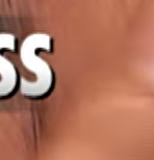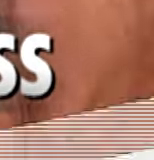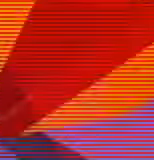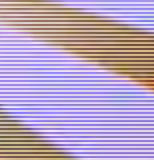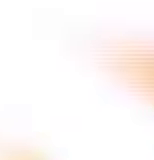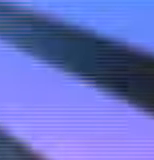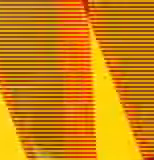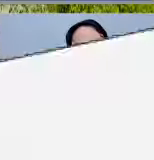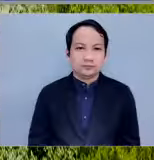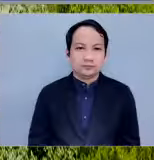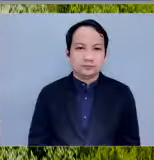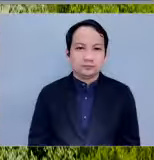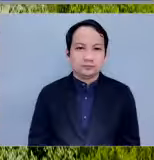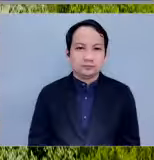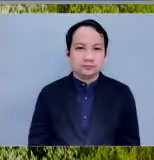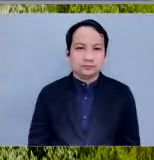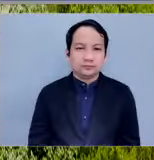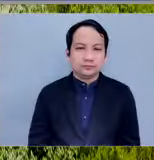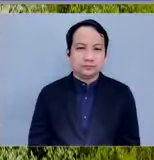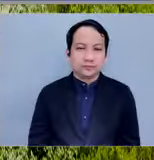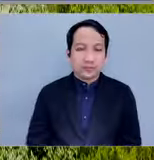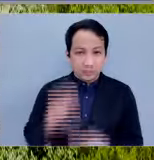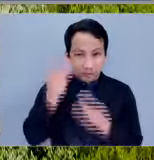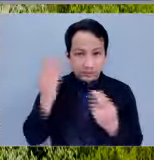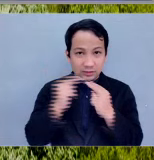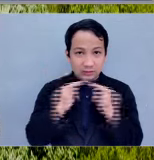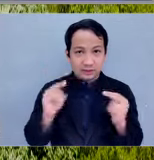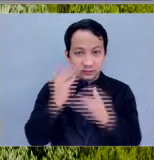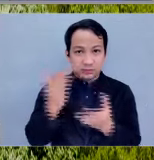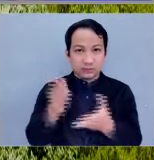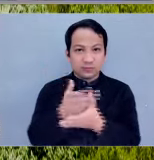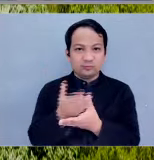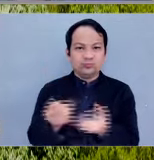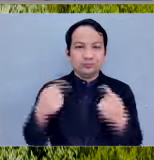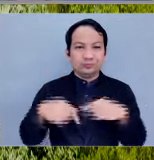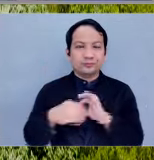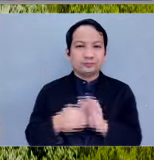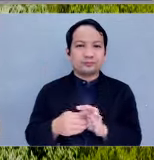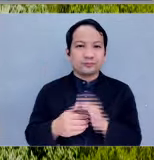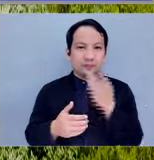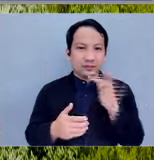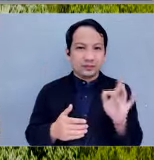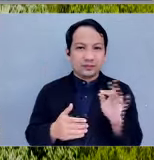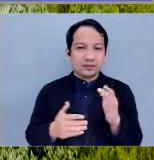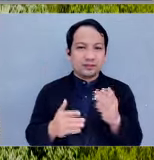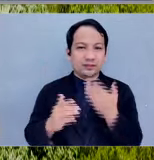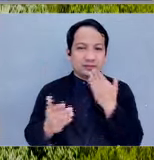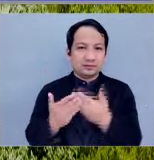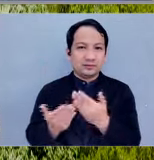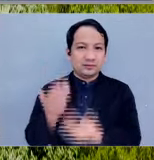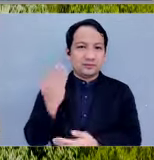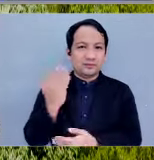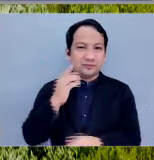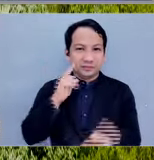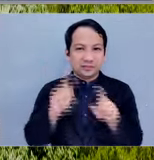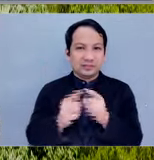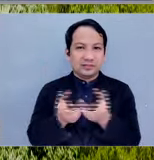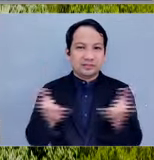Association. Kaya huwag po kayong aalis, magbabalik pa ang inyong Fave Morning Kasalo ang... Good